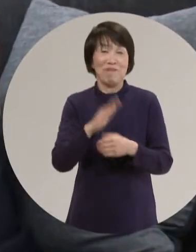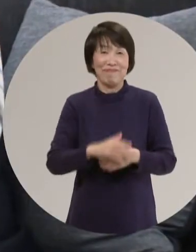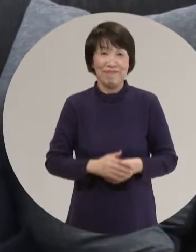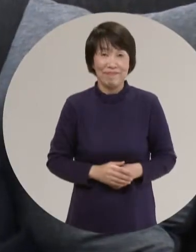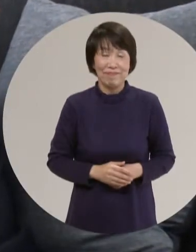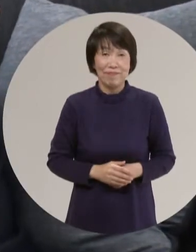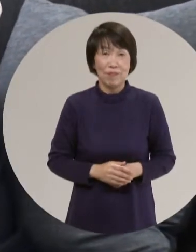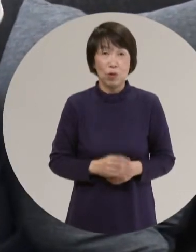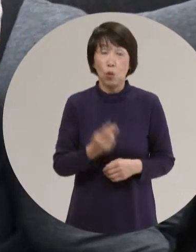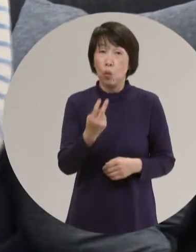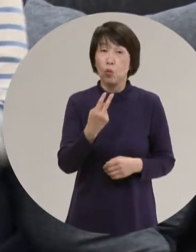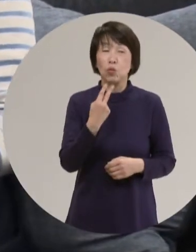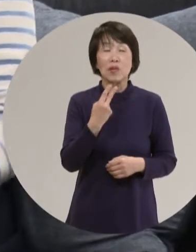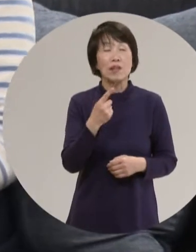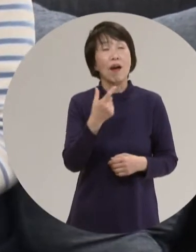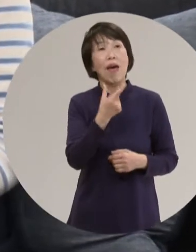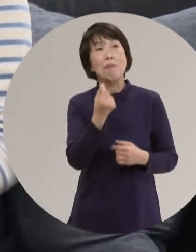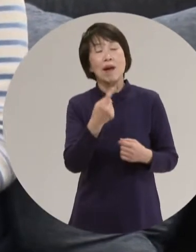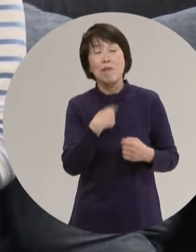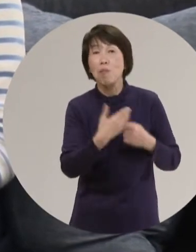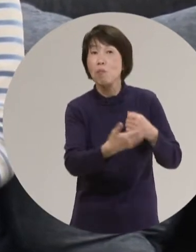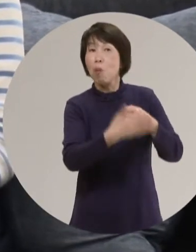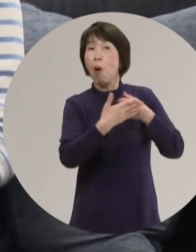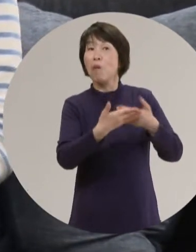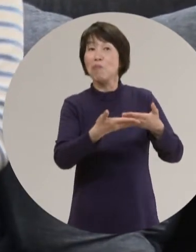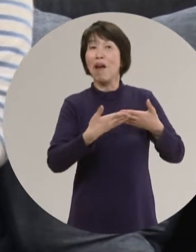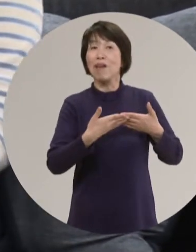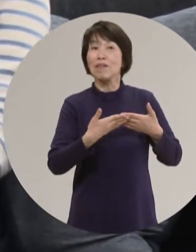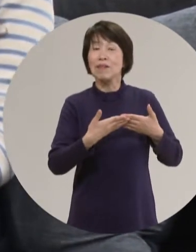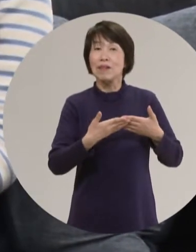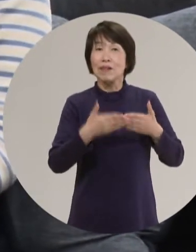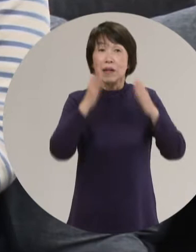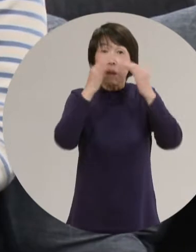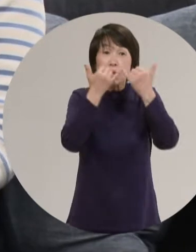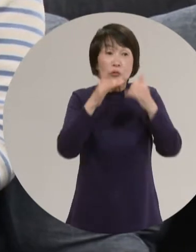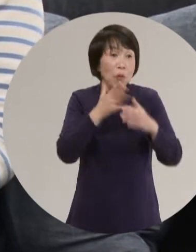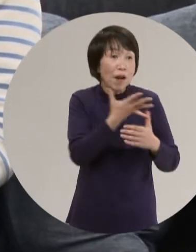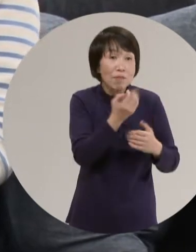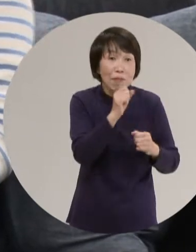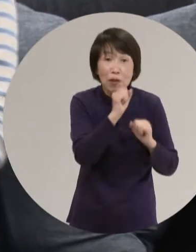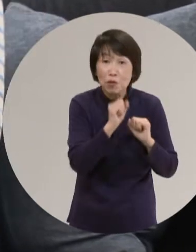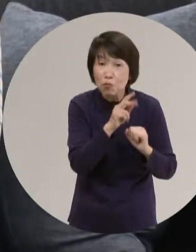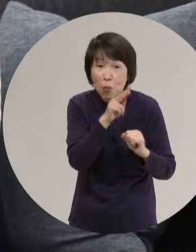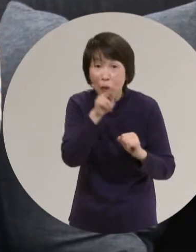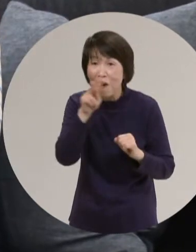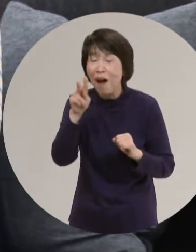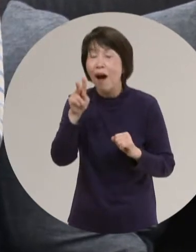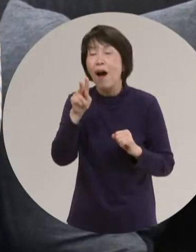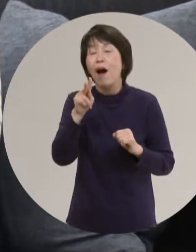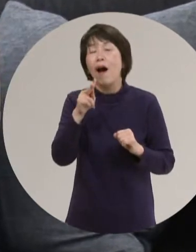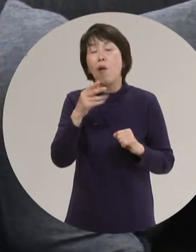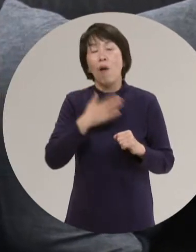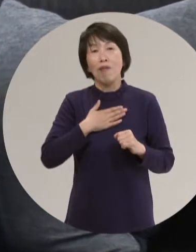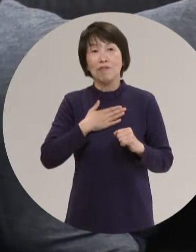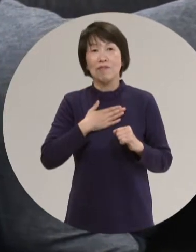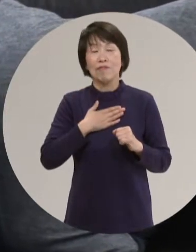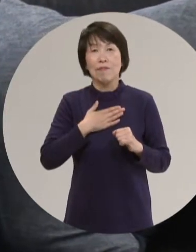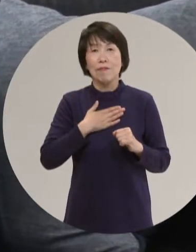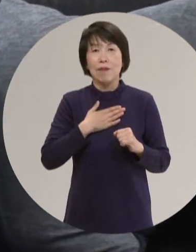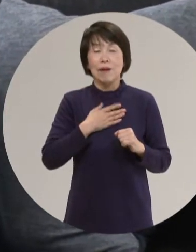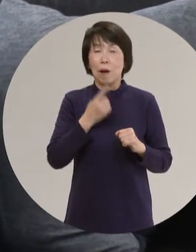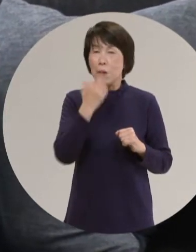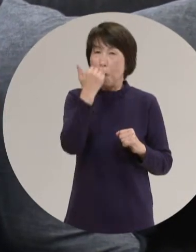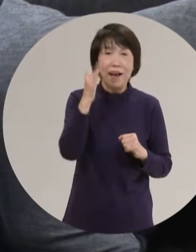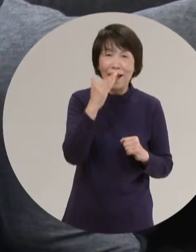う雰囲気とかもいかがですか、はい、 これやっぱりね、背中を押されますね。頑張ってる人が他にもたくさんいるっていうのを実感している